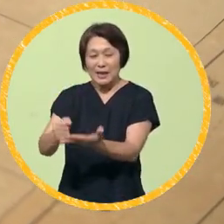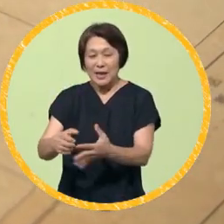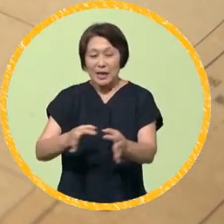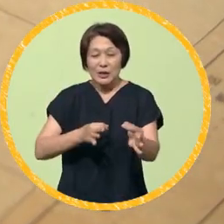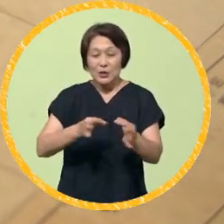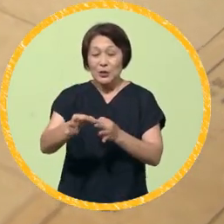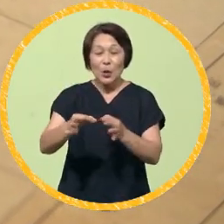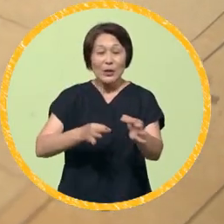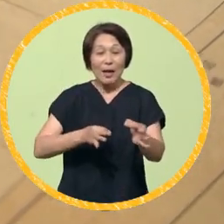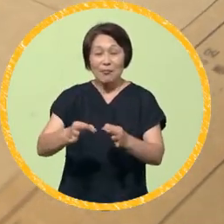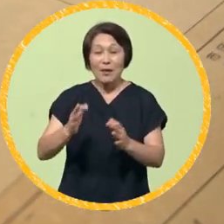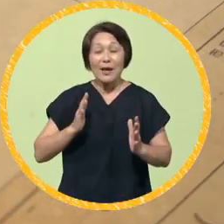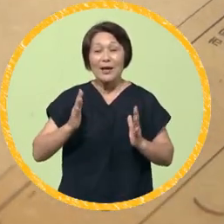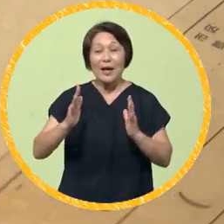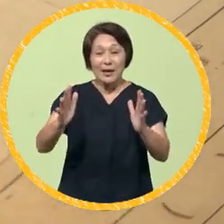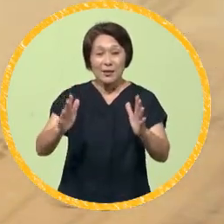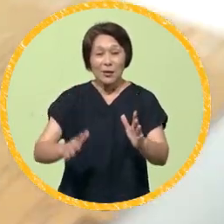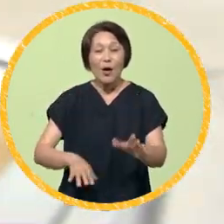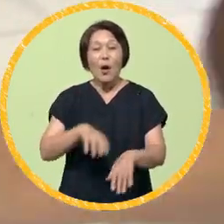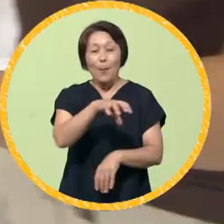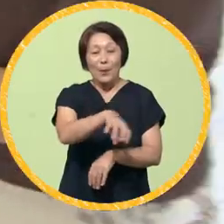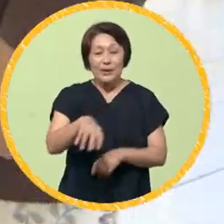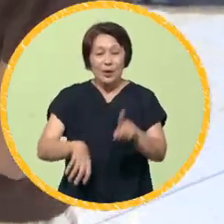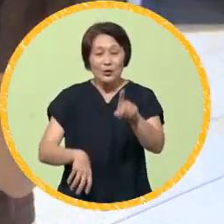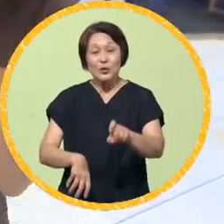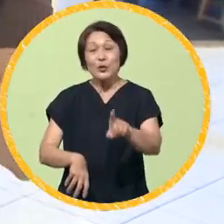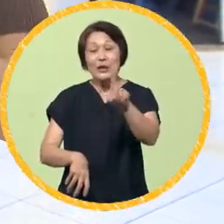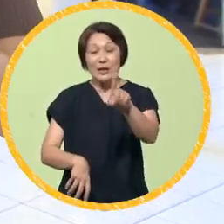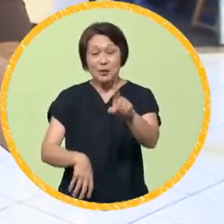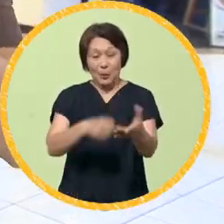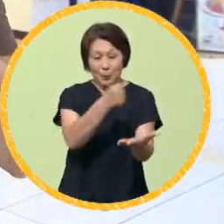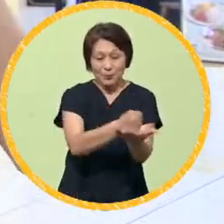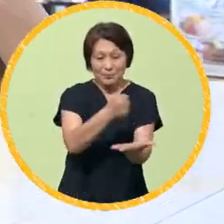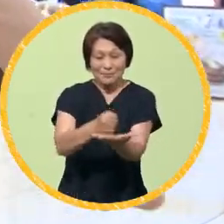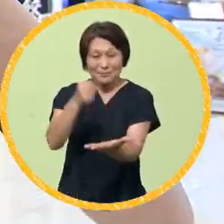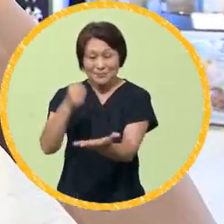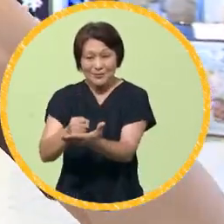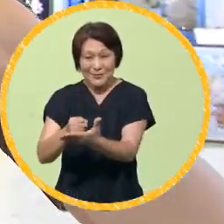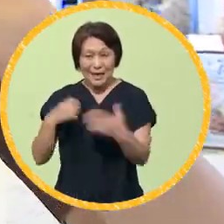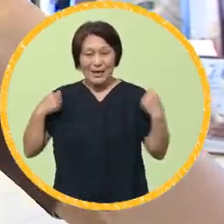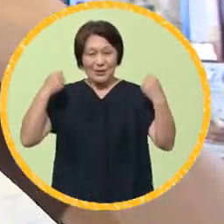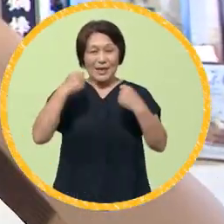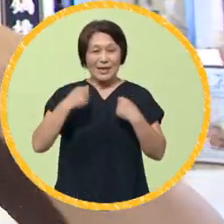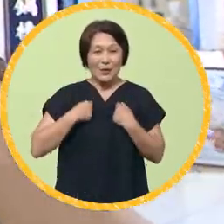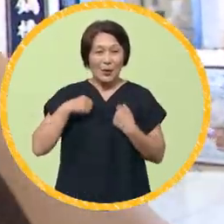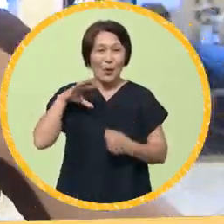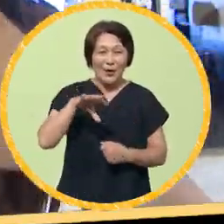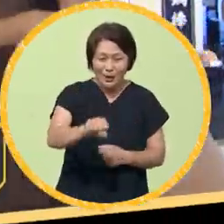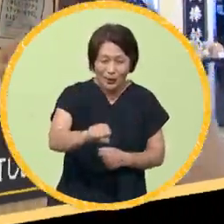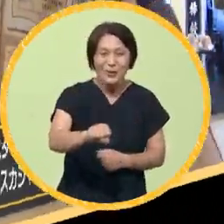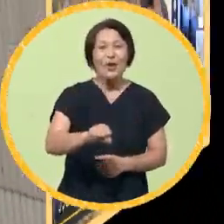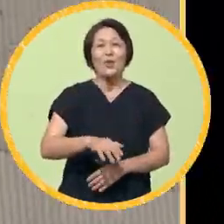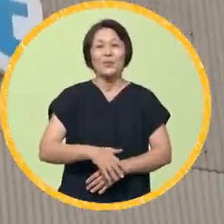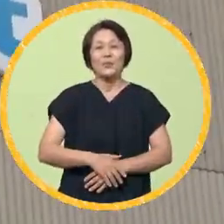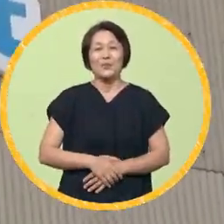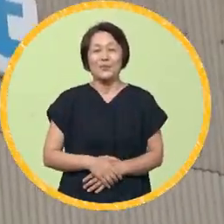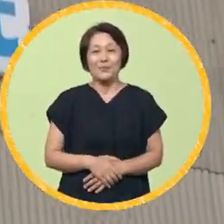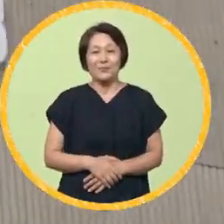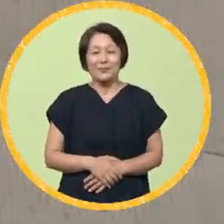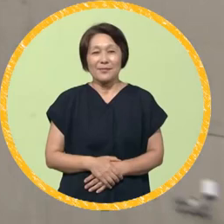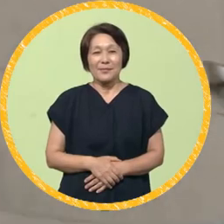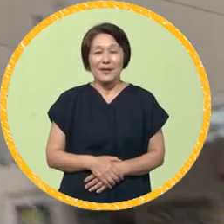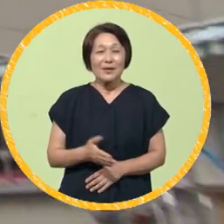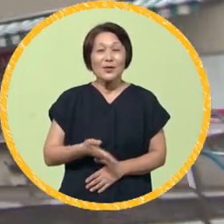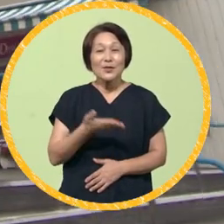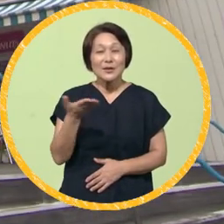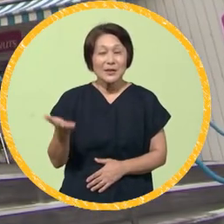11カ所のスタンプを集めて、うん、オリジナルのスカジャンをゲットしよう。 すごいね、どんなのなんだろう、うん、 さあ